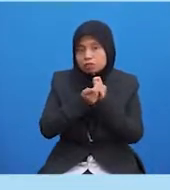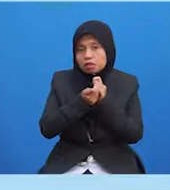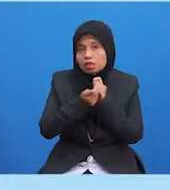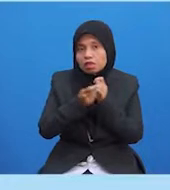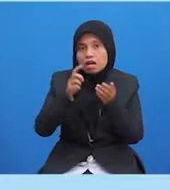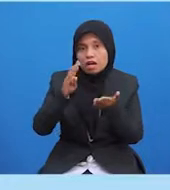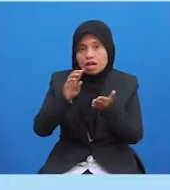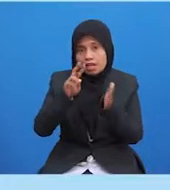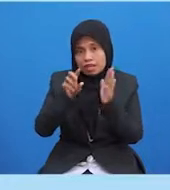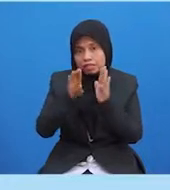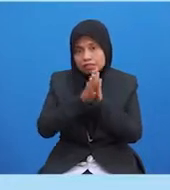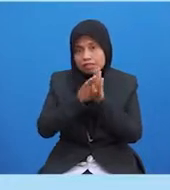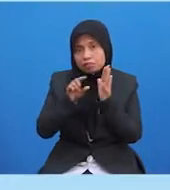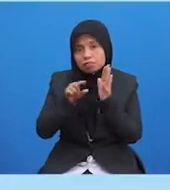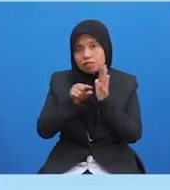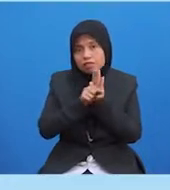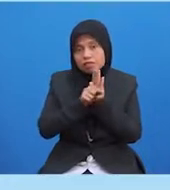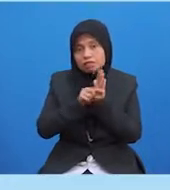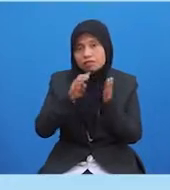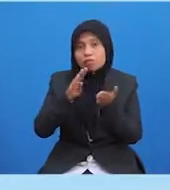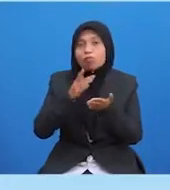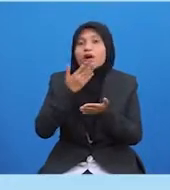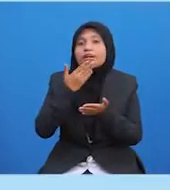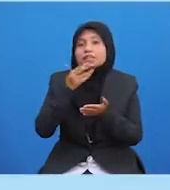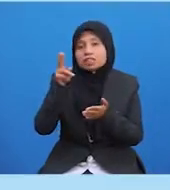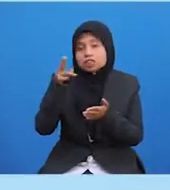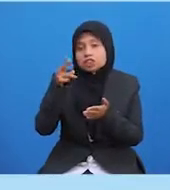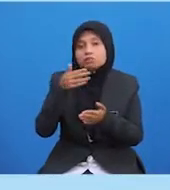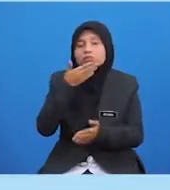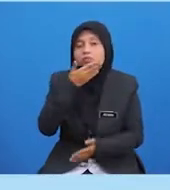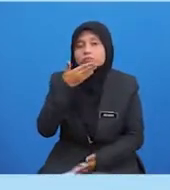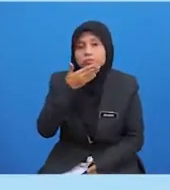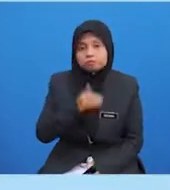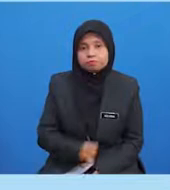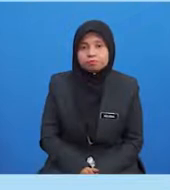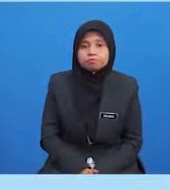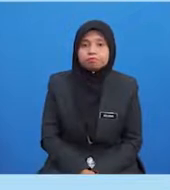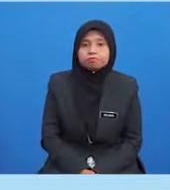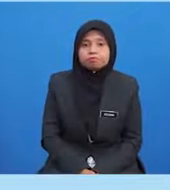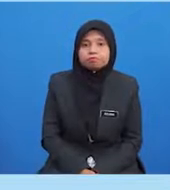dokumen HTML menjadi warna hijau muda.